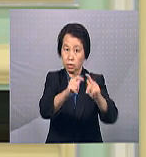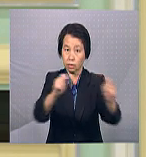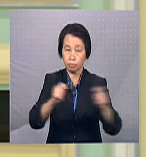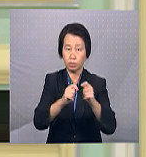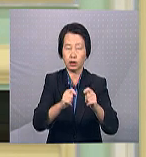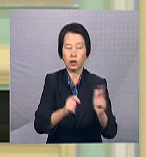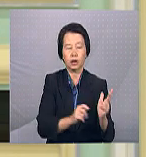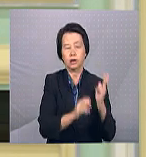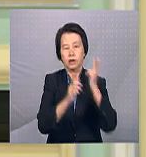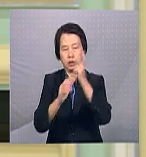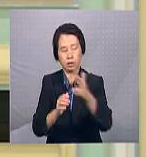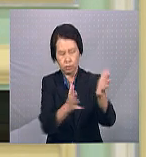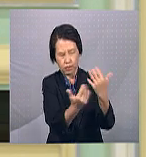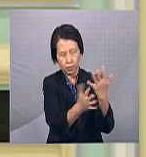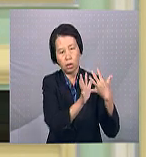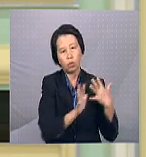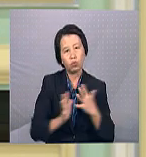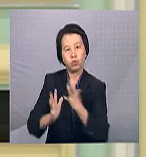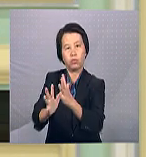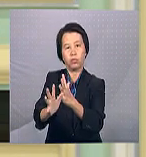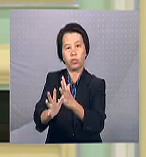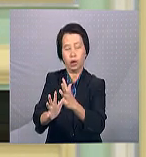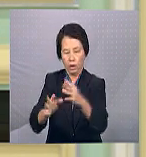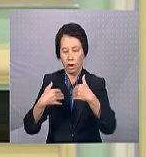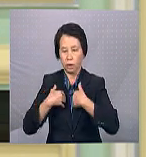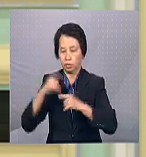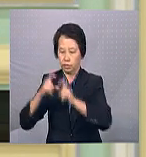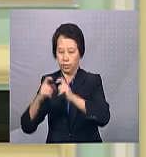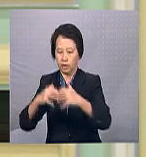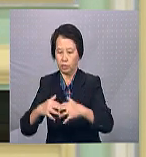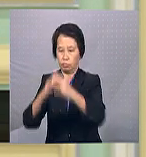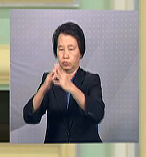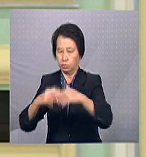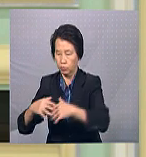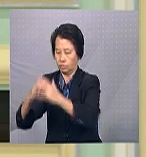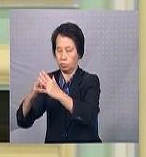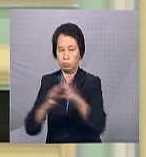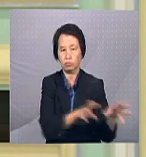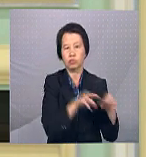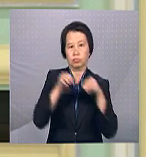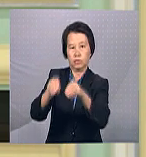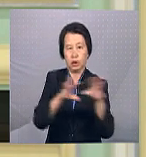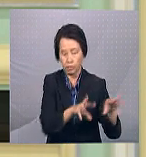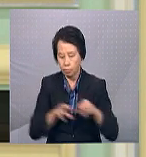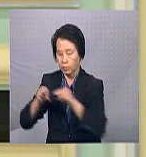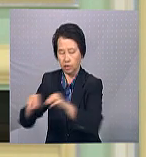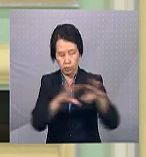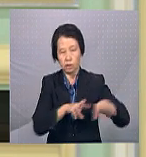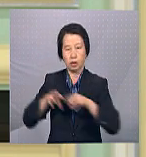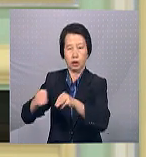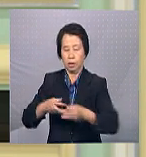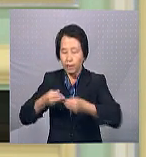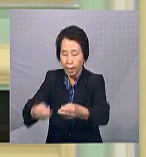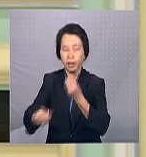tiga penempatan yang telah pun diwujudkan oleh pihak di BKL. Dan mereka di pusat ini diberikan